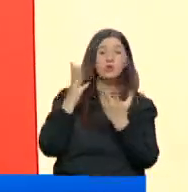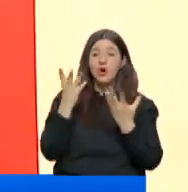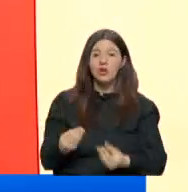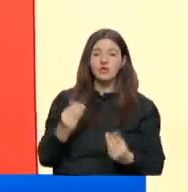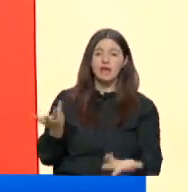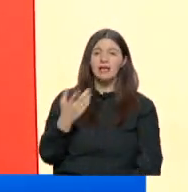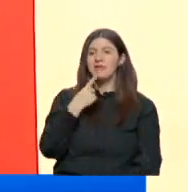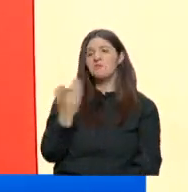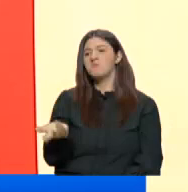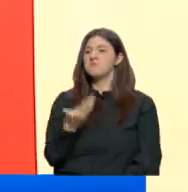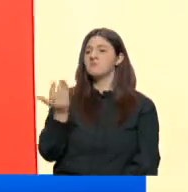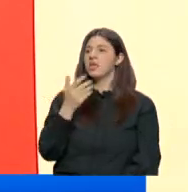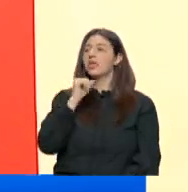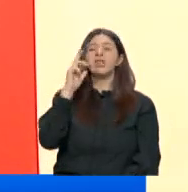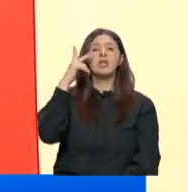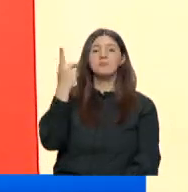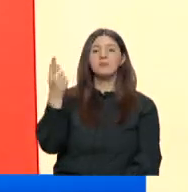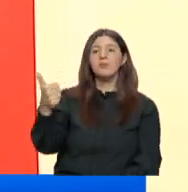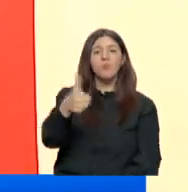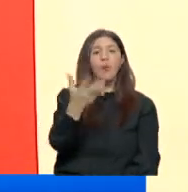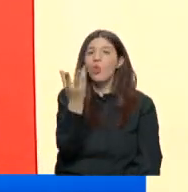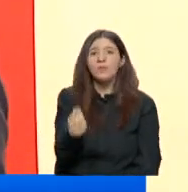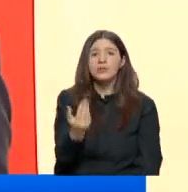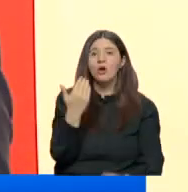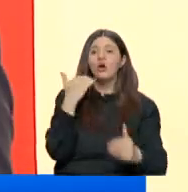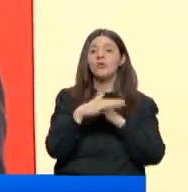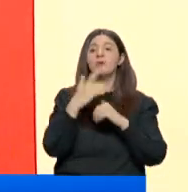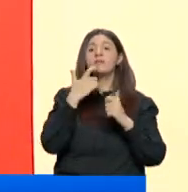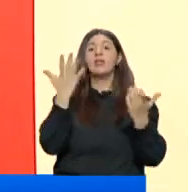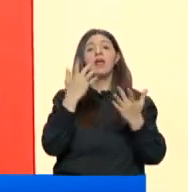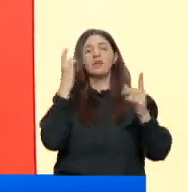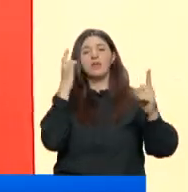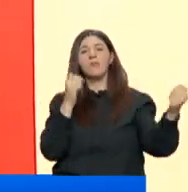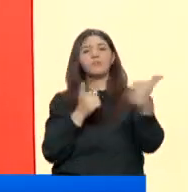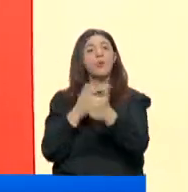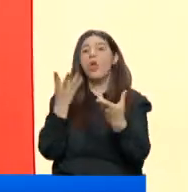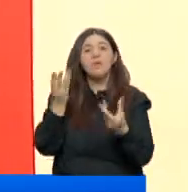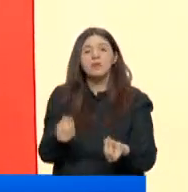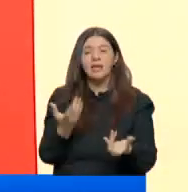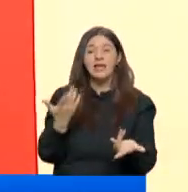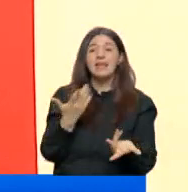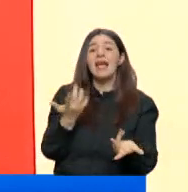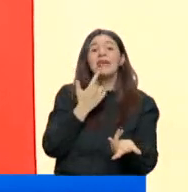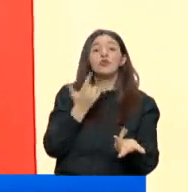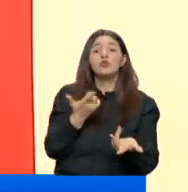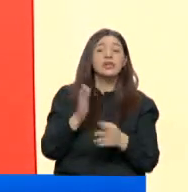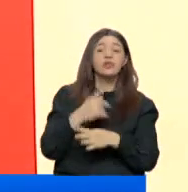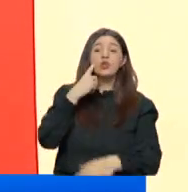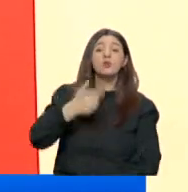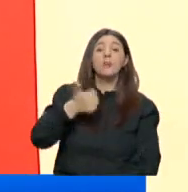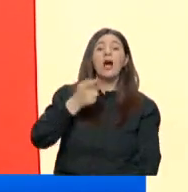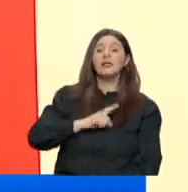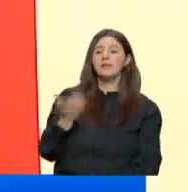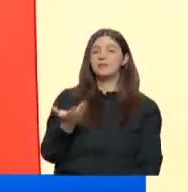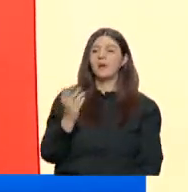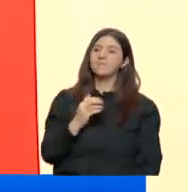Yani diyelim ki hiç tanımadığımız birisi de olabilir, kamuoyunun yıllardır tanıdığı biri de olabilir. Ama ne diyor? Yani neden Cumhurbaşkanlığı adayı?